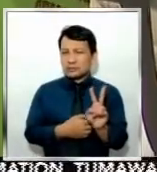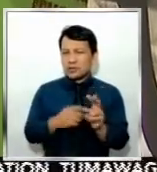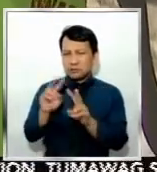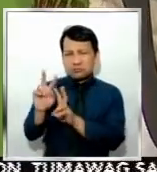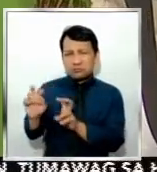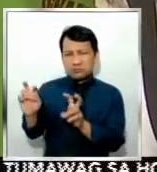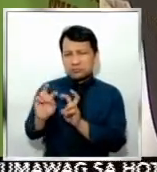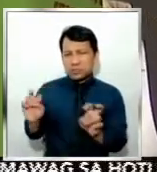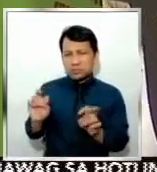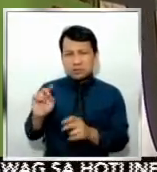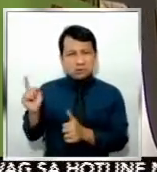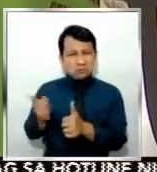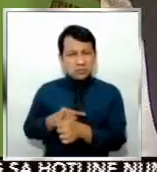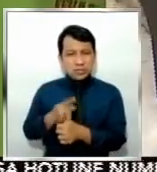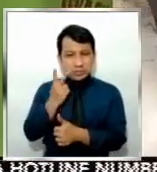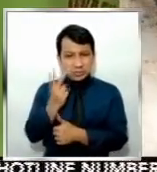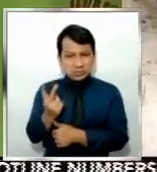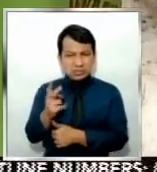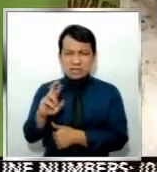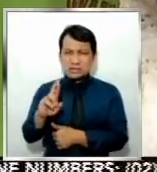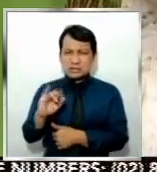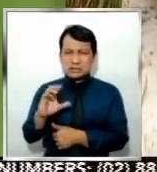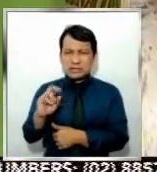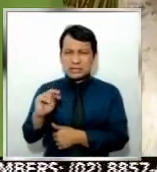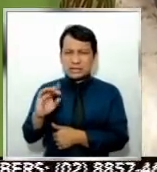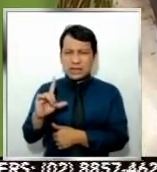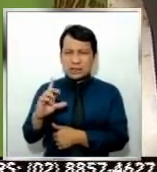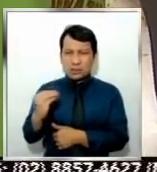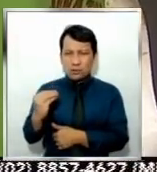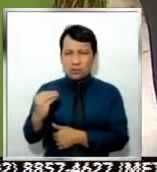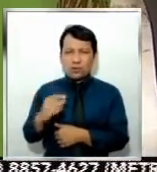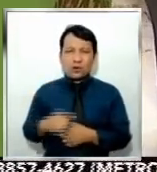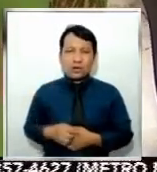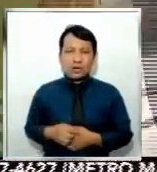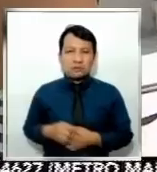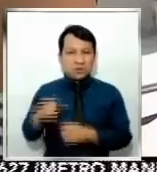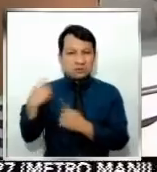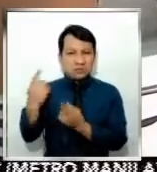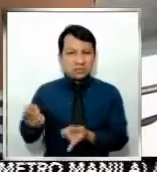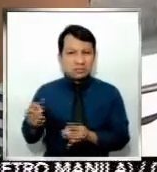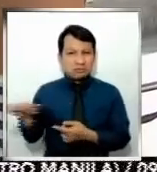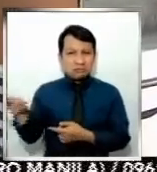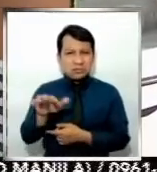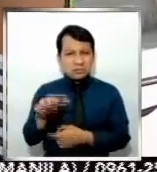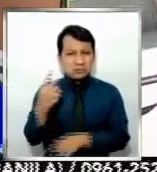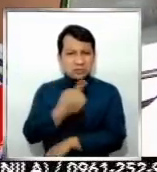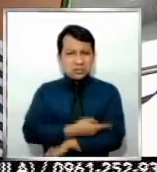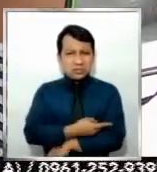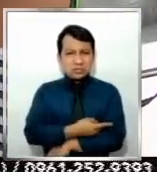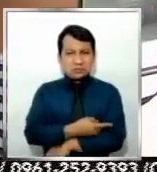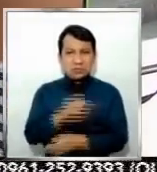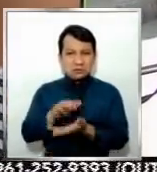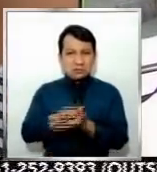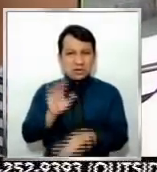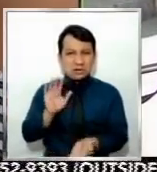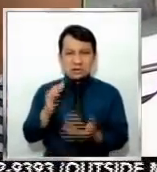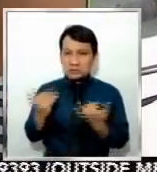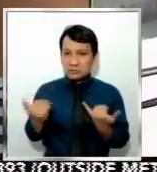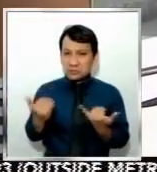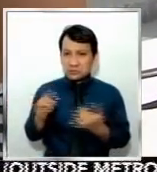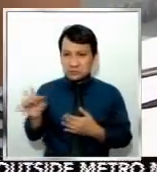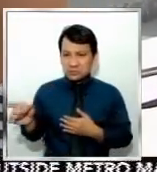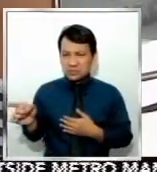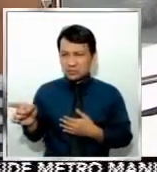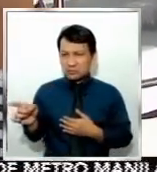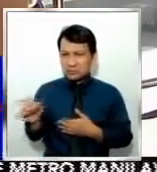mga unang pumila si Reynaldo. Baka pagdating ng araw, mahal lang ano. Babayad pa, namantalan nito,